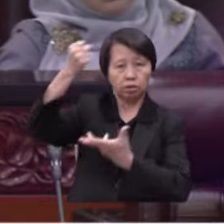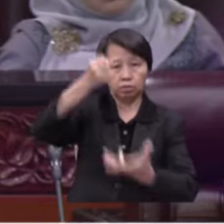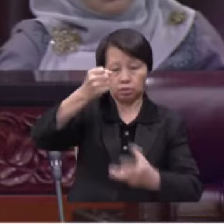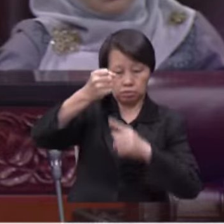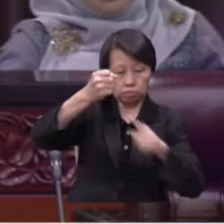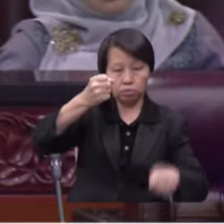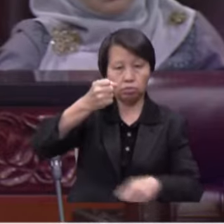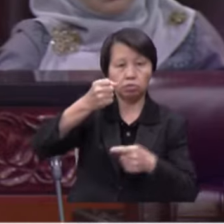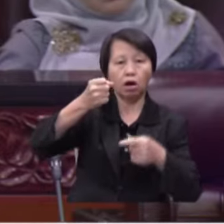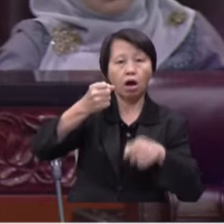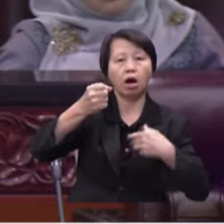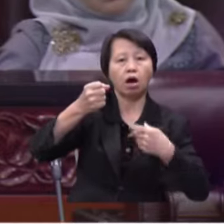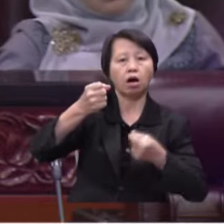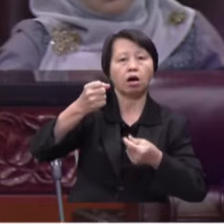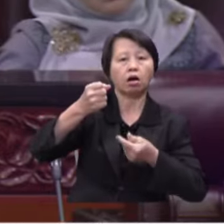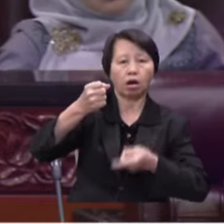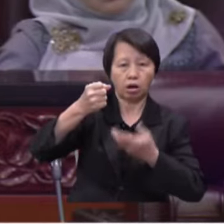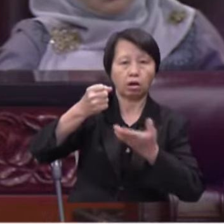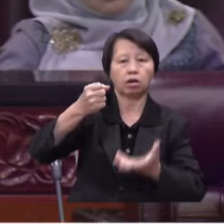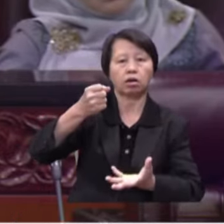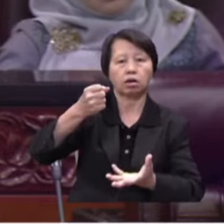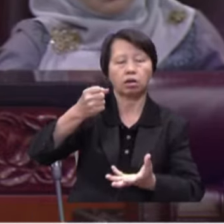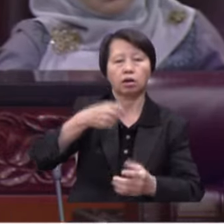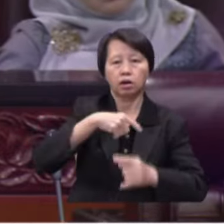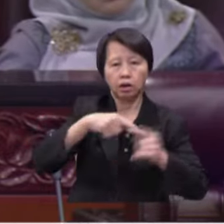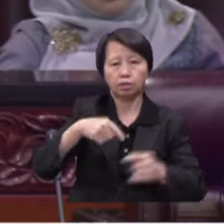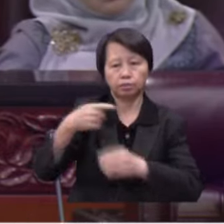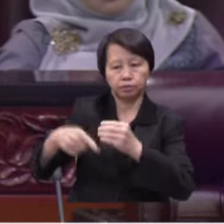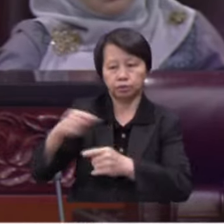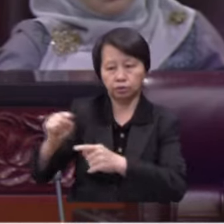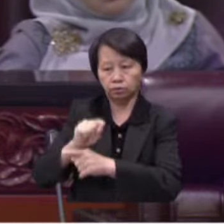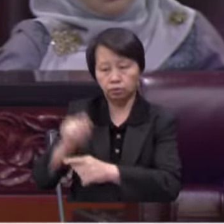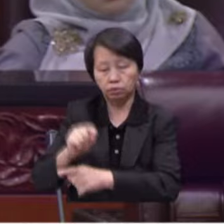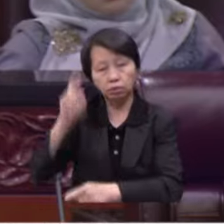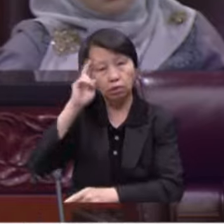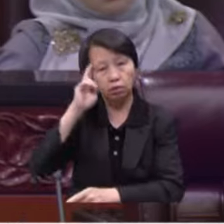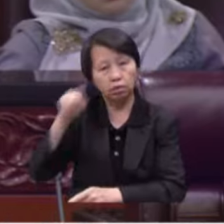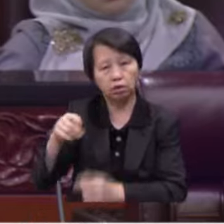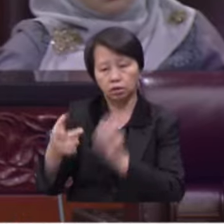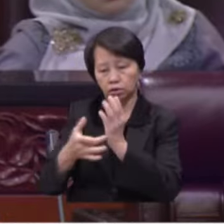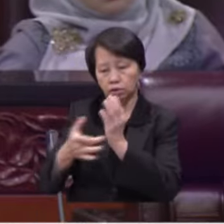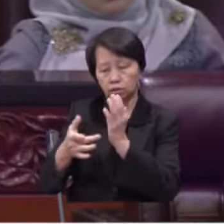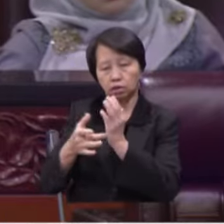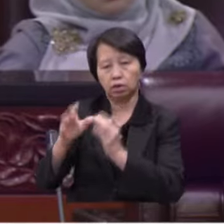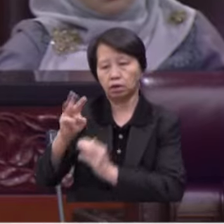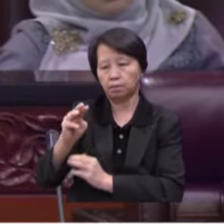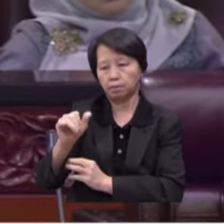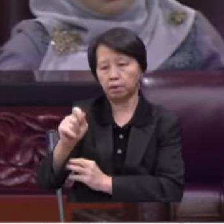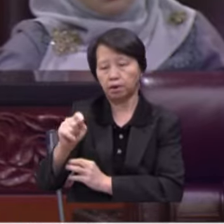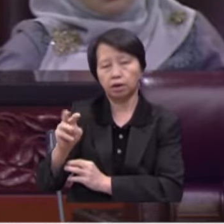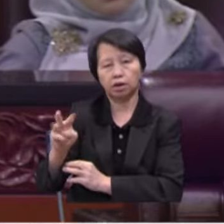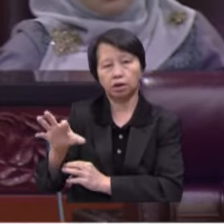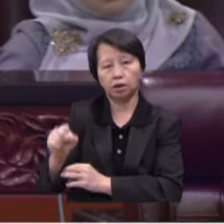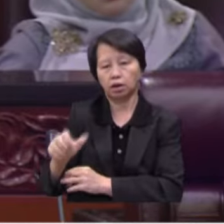telah diturunkan dan Walaupun demikian Bagaimana tentang penggunaan seperti teknologi metabolisme